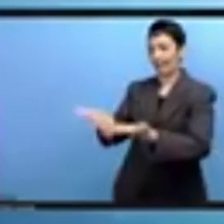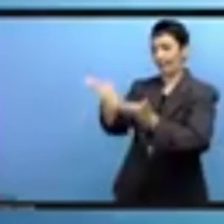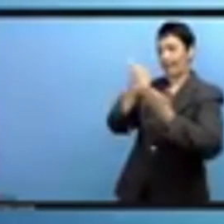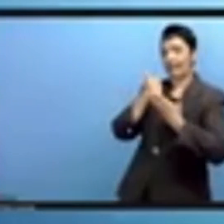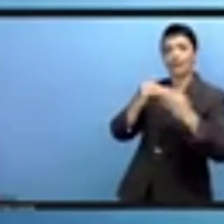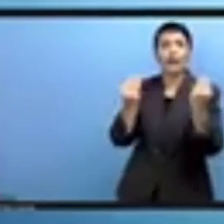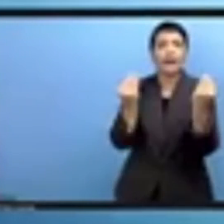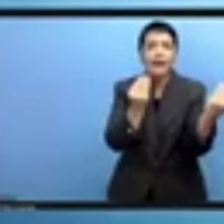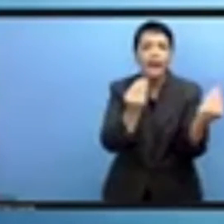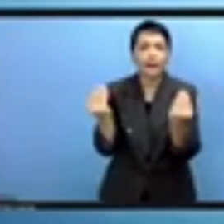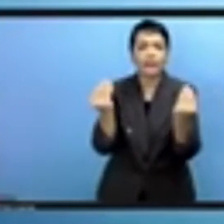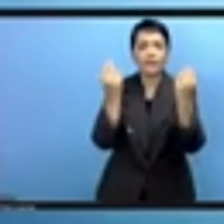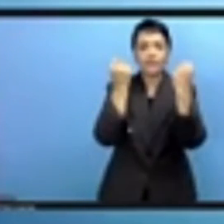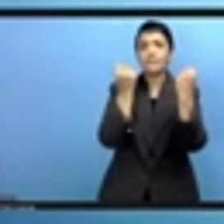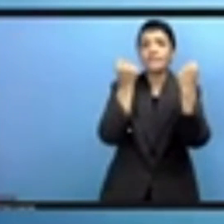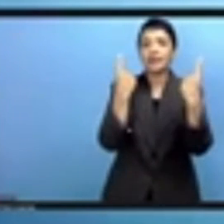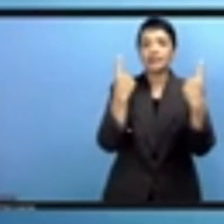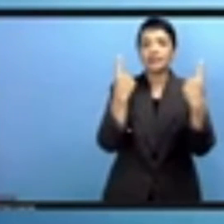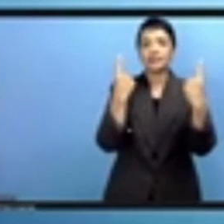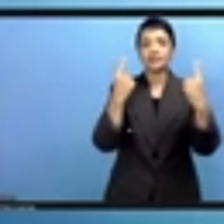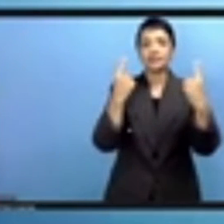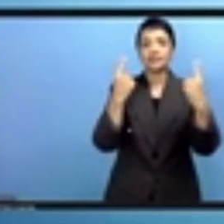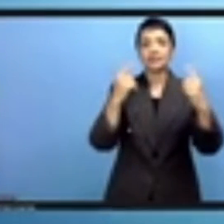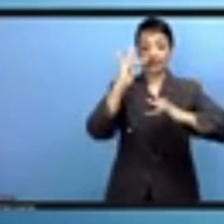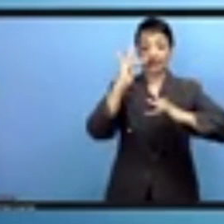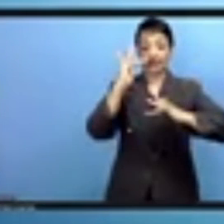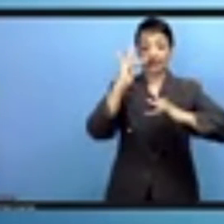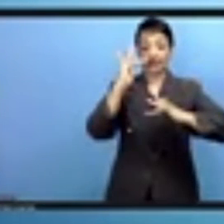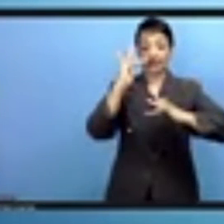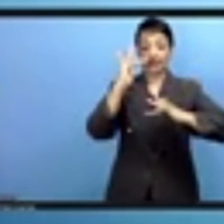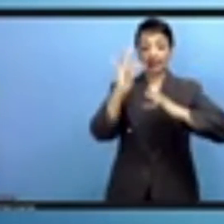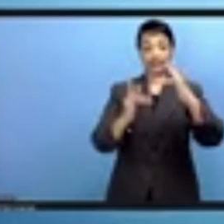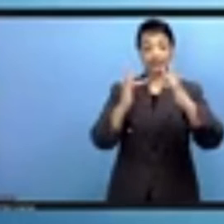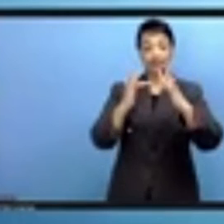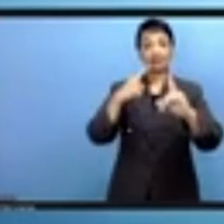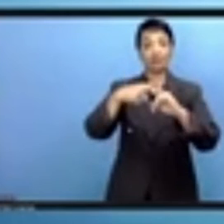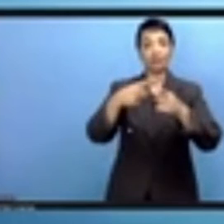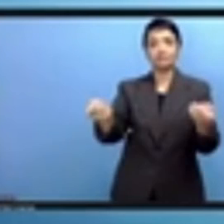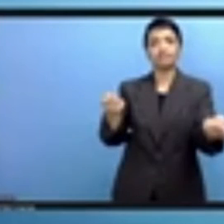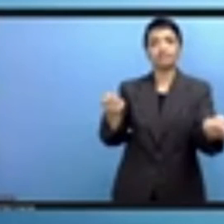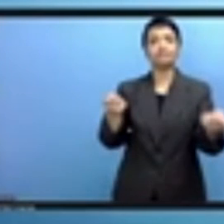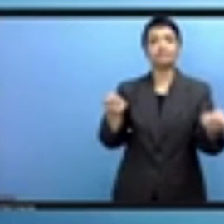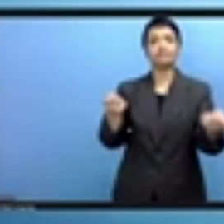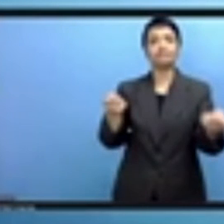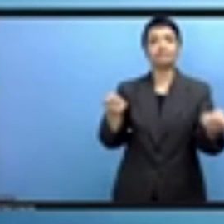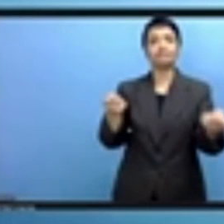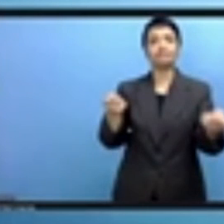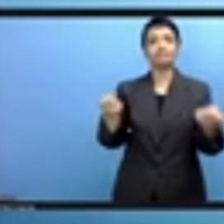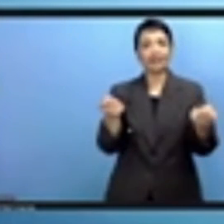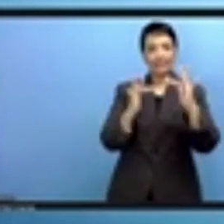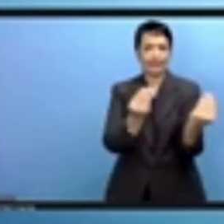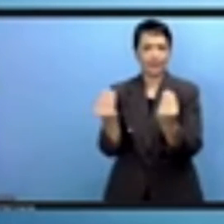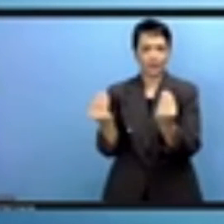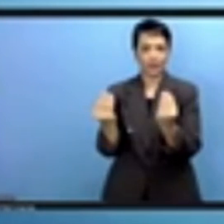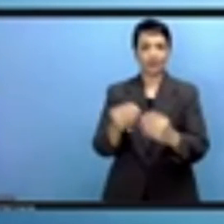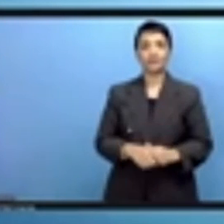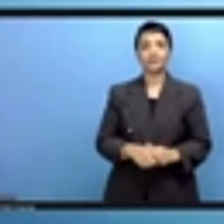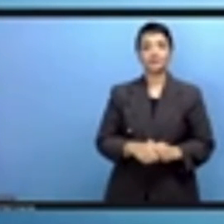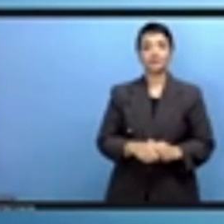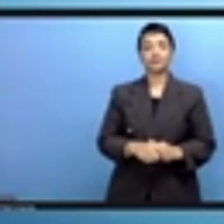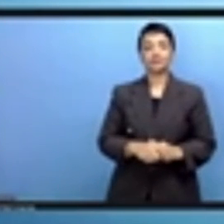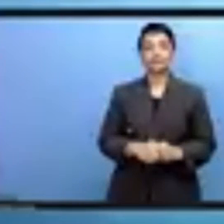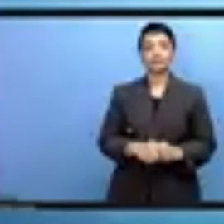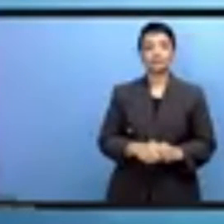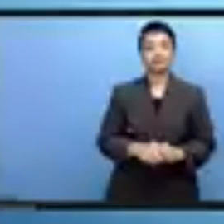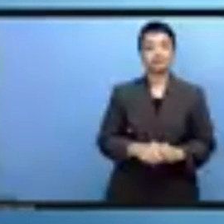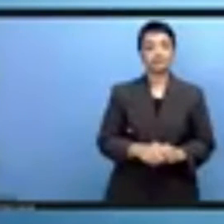治都在发生变化。在这种情况下，我们必须要对互联网和互联网治理达